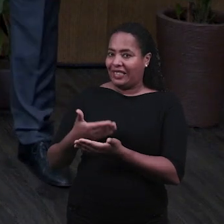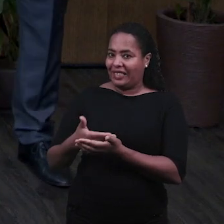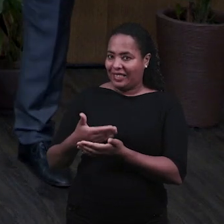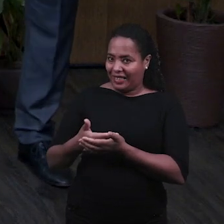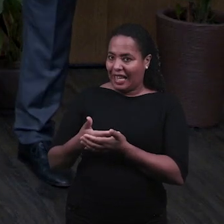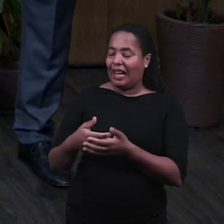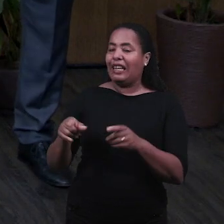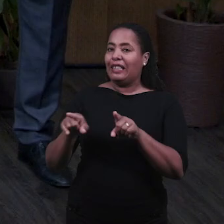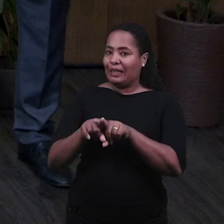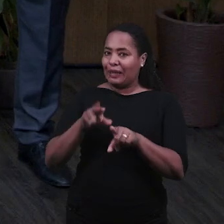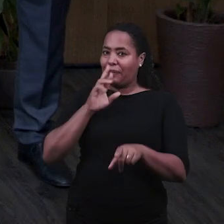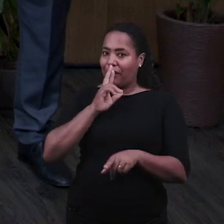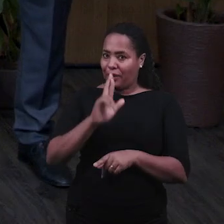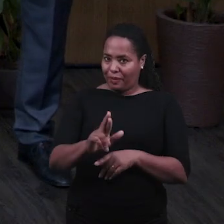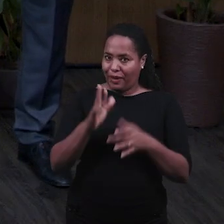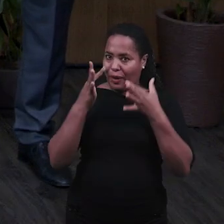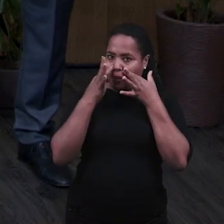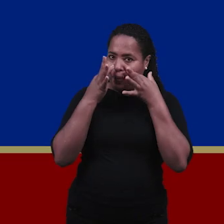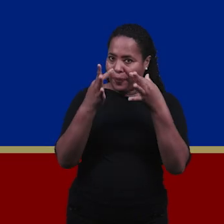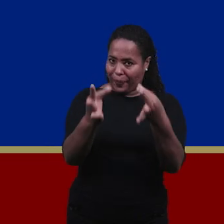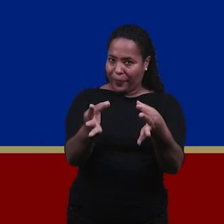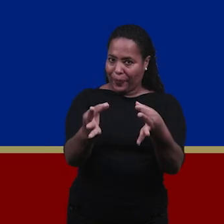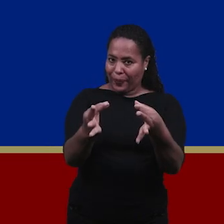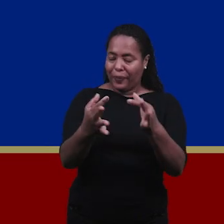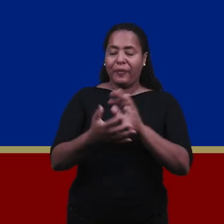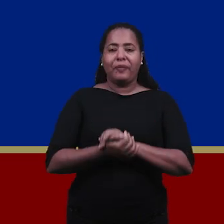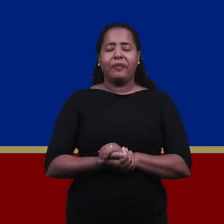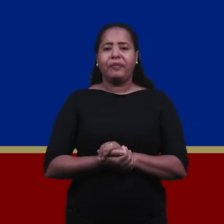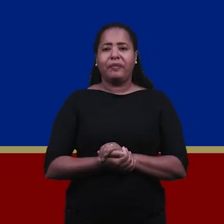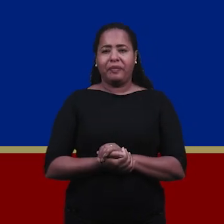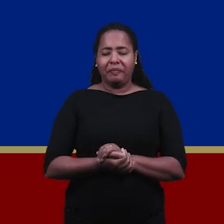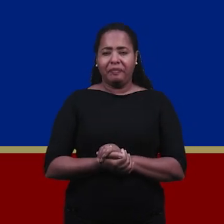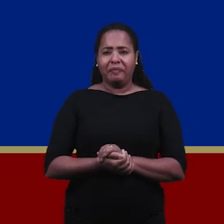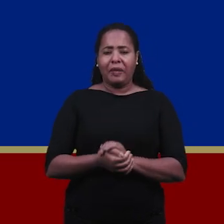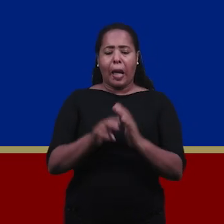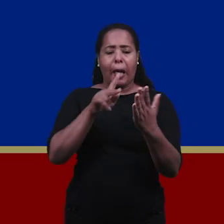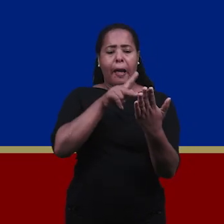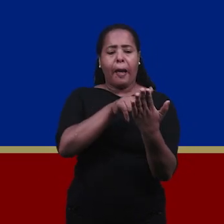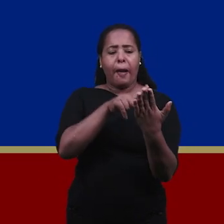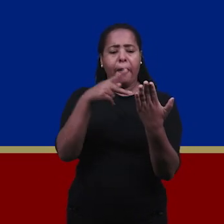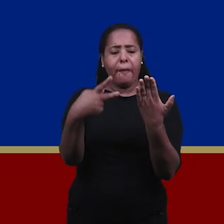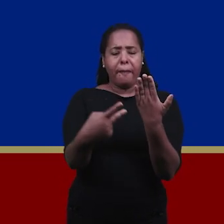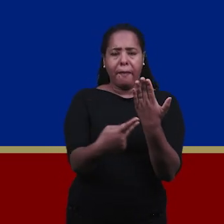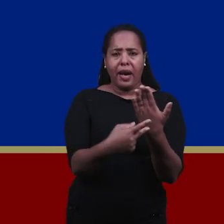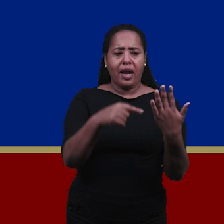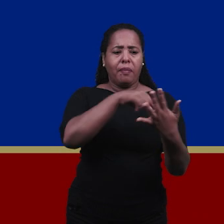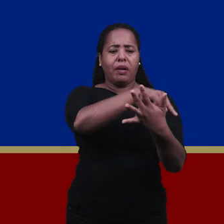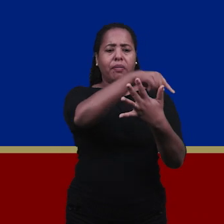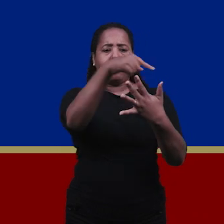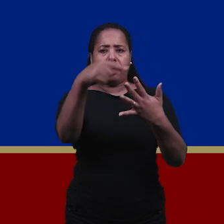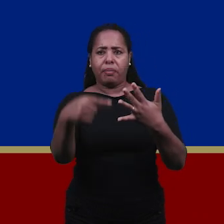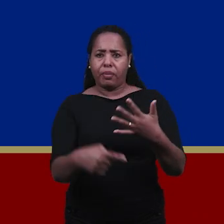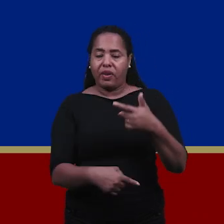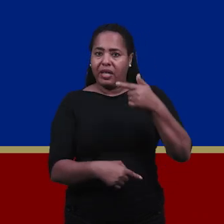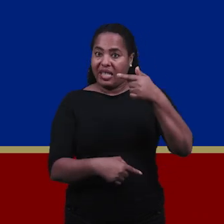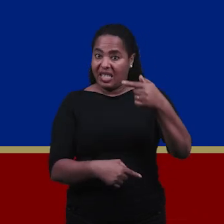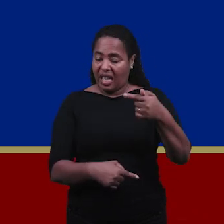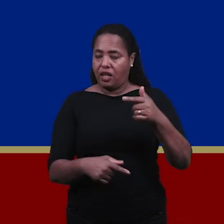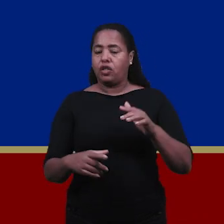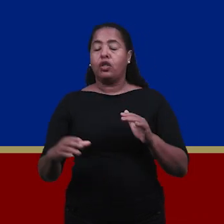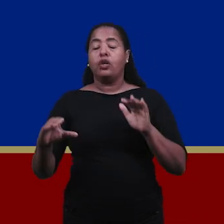répondue. Faites attention. Dans les 7 paraboles du chapitre 13 de